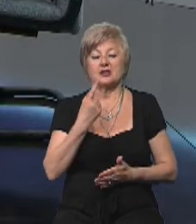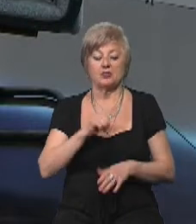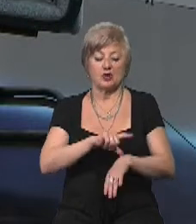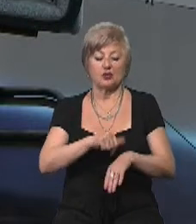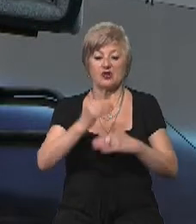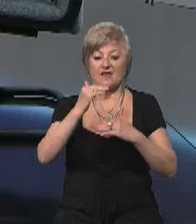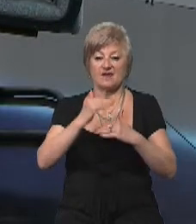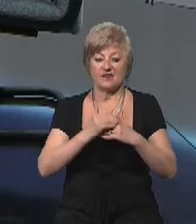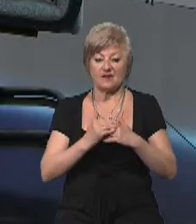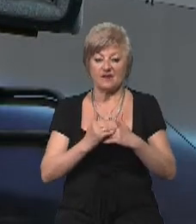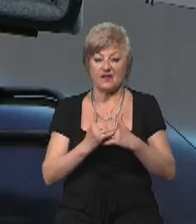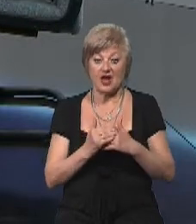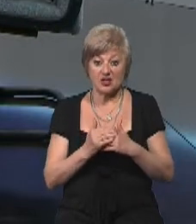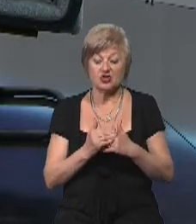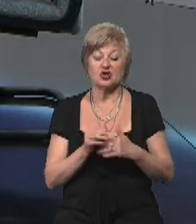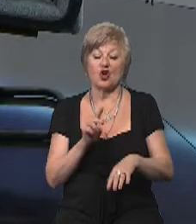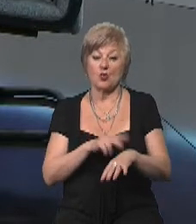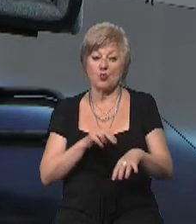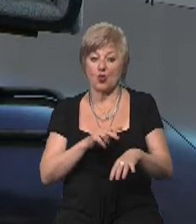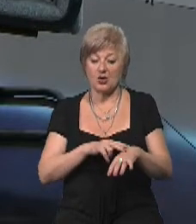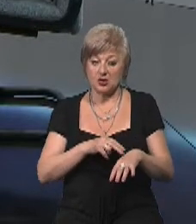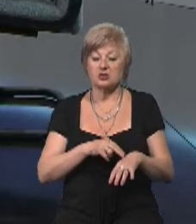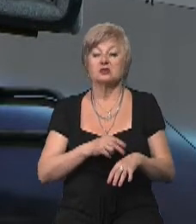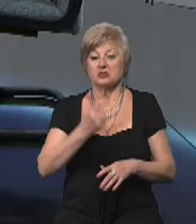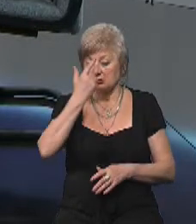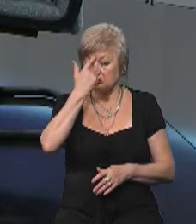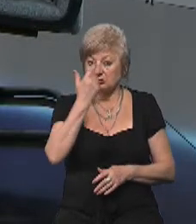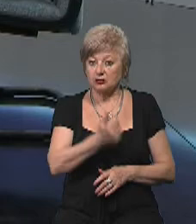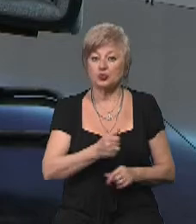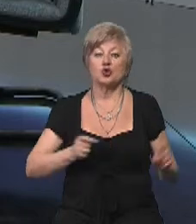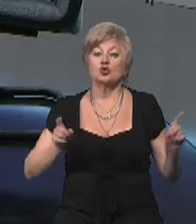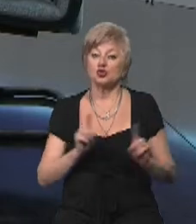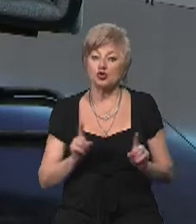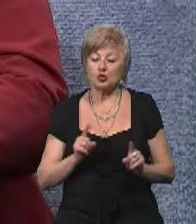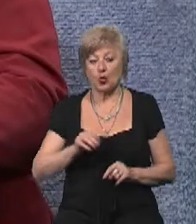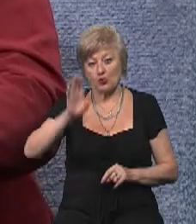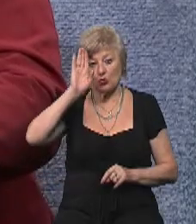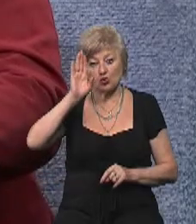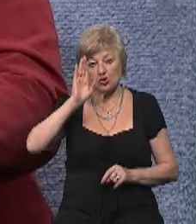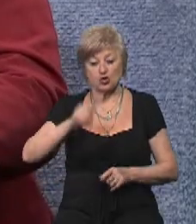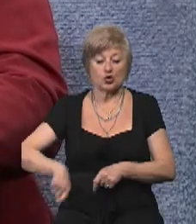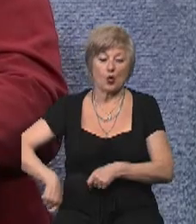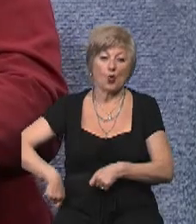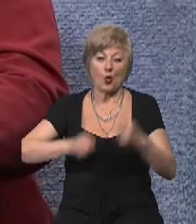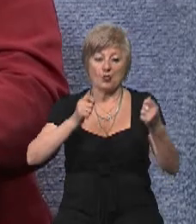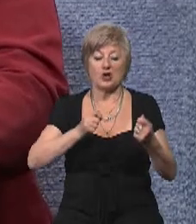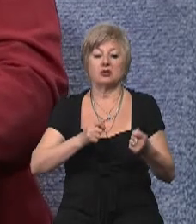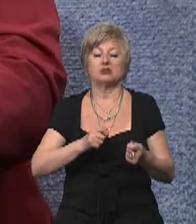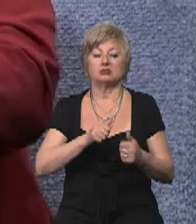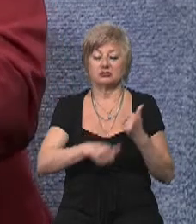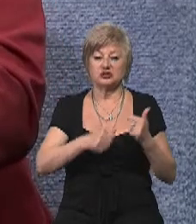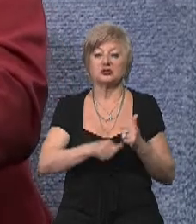години вечора до Хортицького відділення поліції в Запорізькій області надійшло повідомлення про те, що чоловік облив і підпалив цю